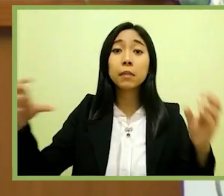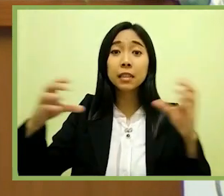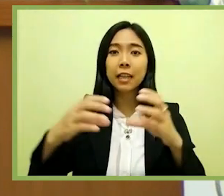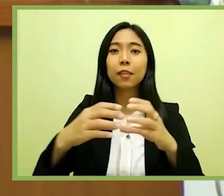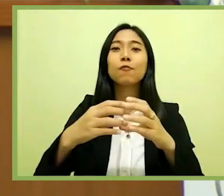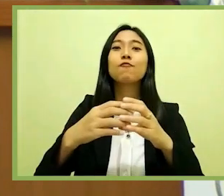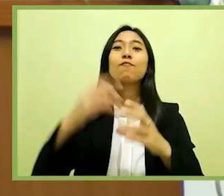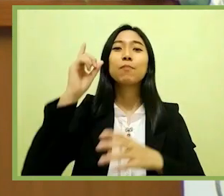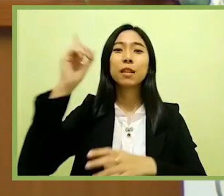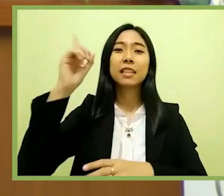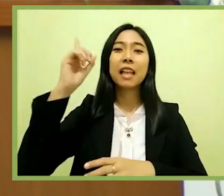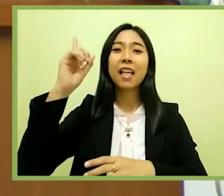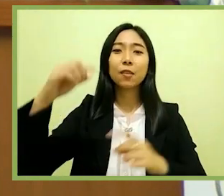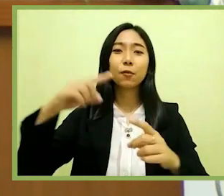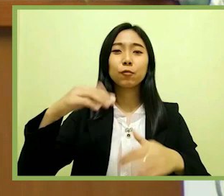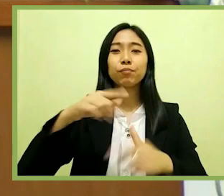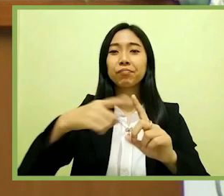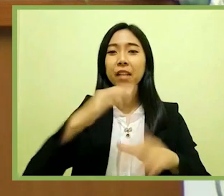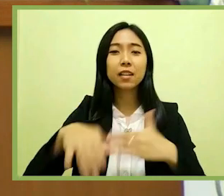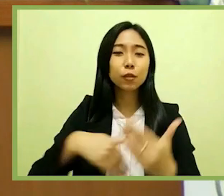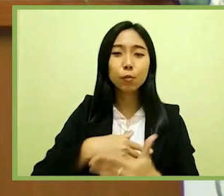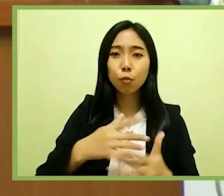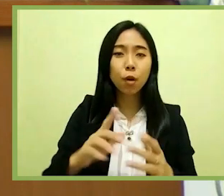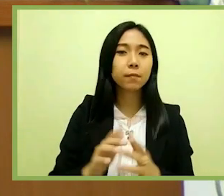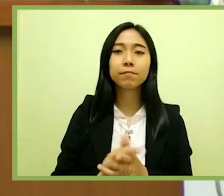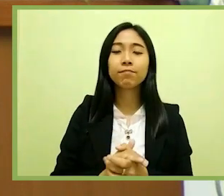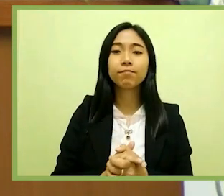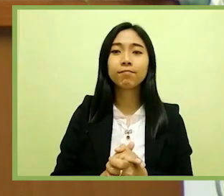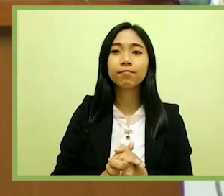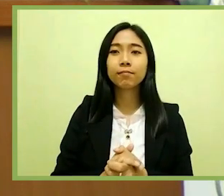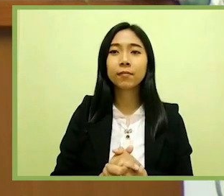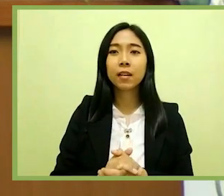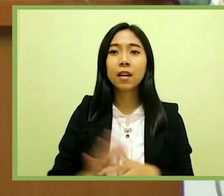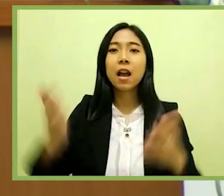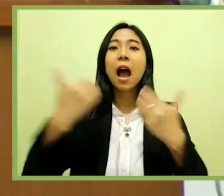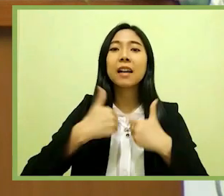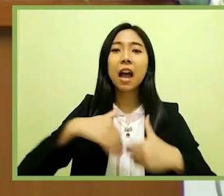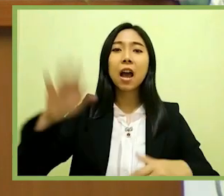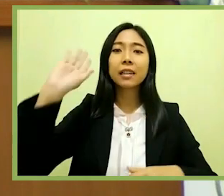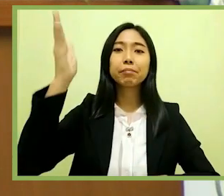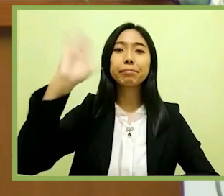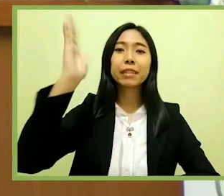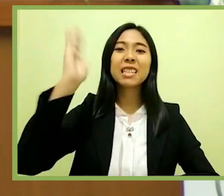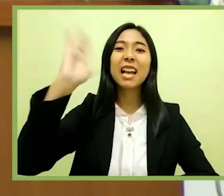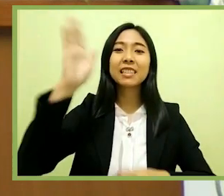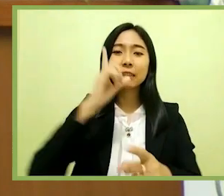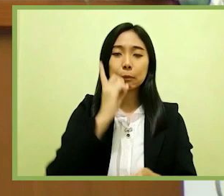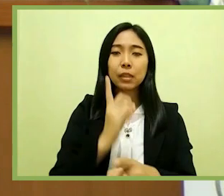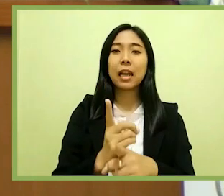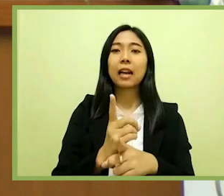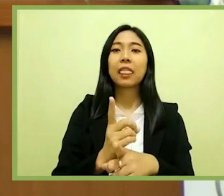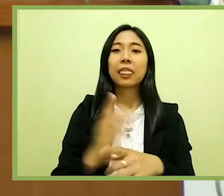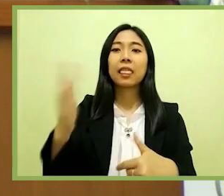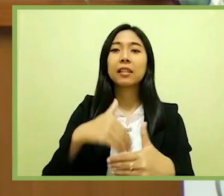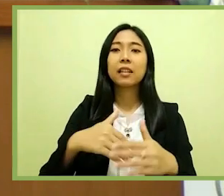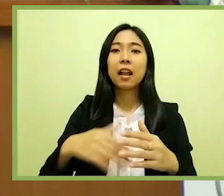dipersatukan dari berbagai latar belakang untuk mengalami berita kebenaran di